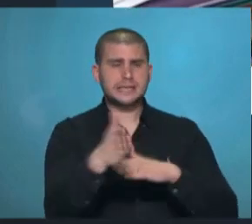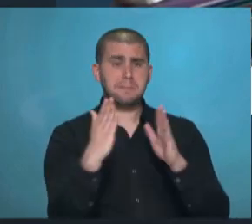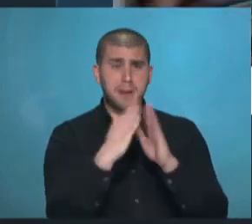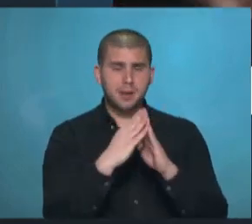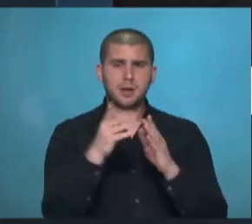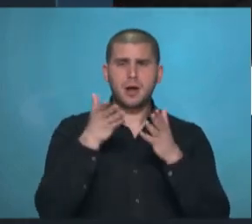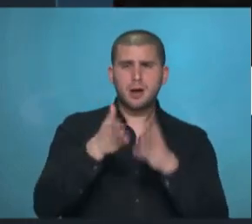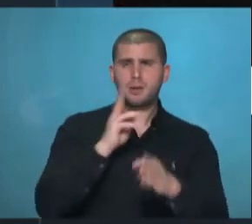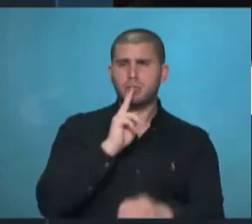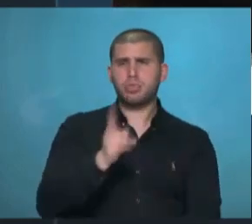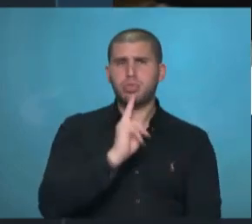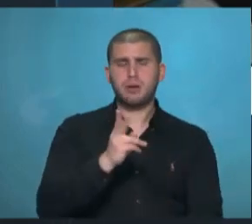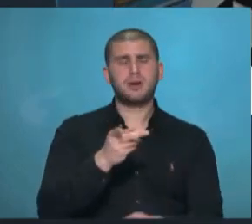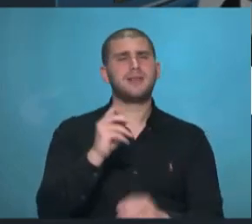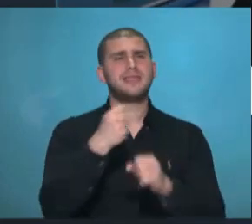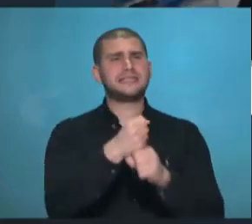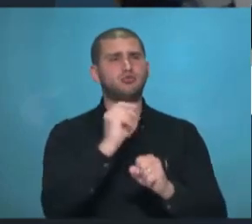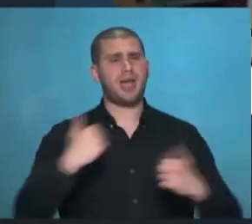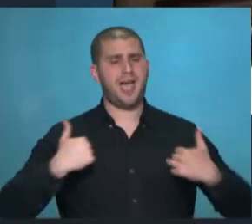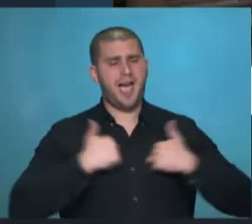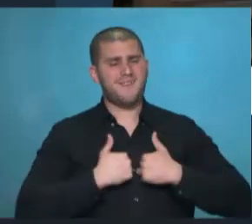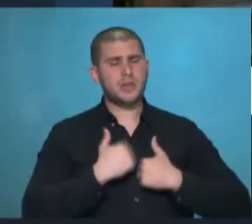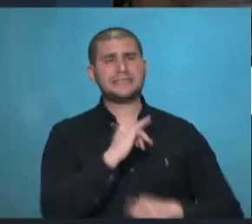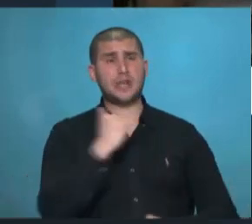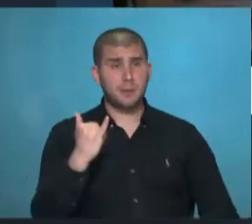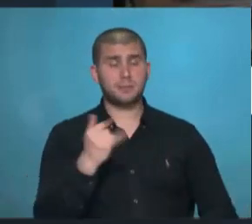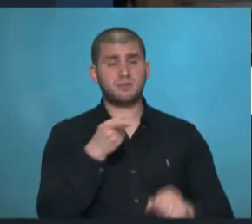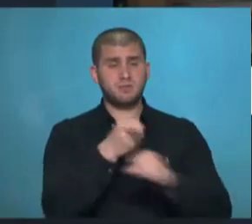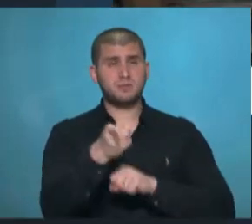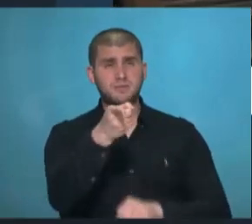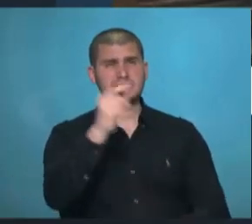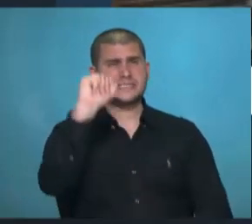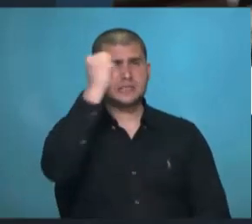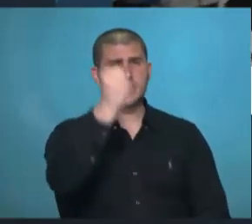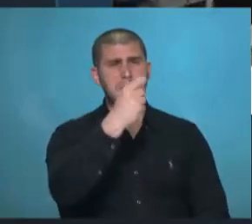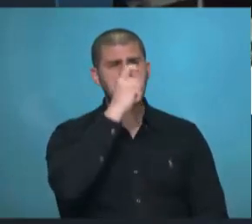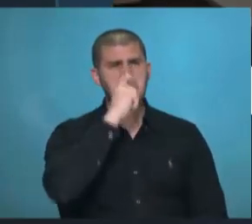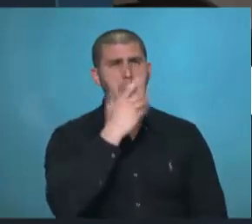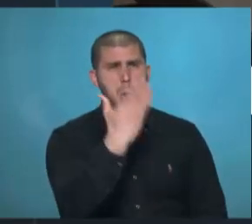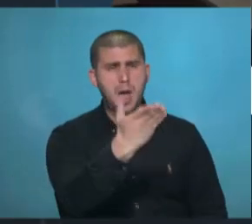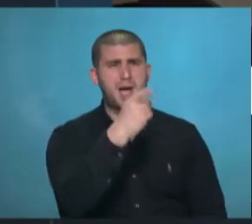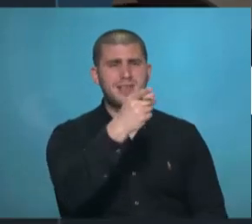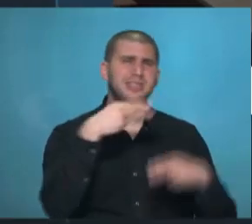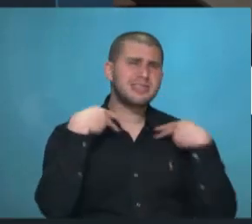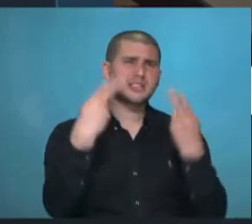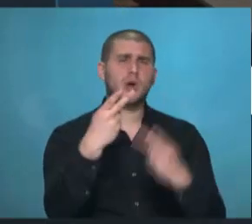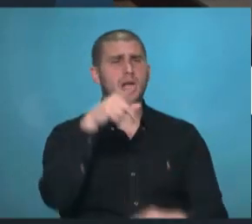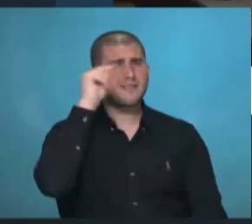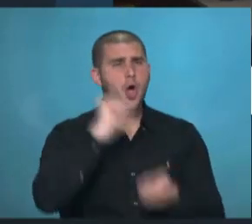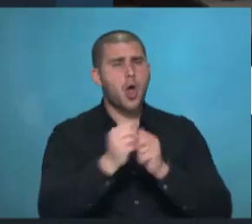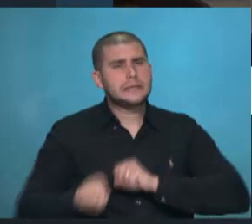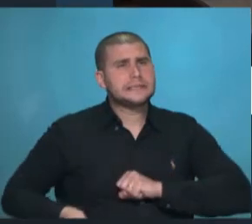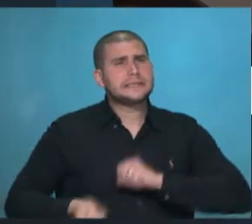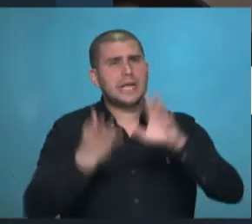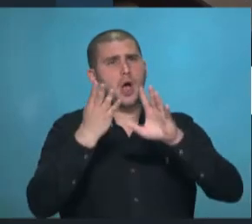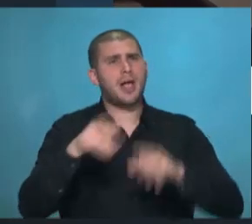והותקף בידי נציגים של האפודים הצהובים שקראו לעברו ציוני מלוכלך ותחזור לתל אביב או שנזרוק אותך